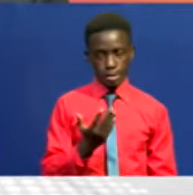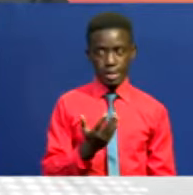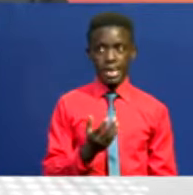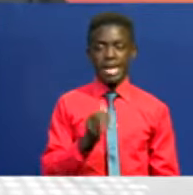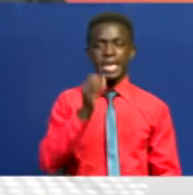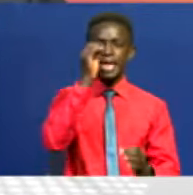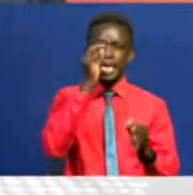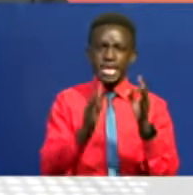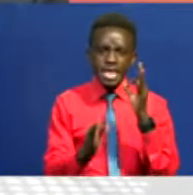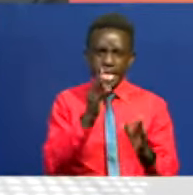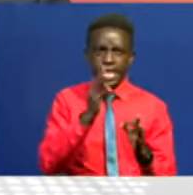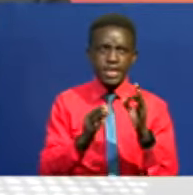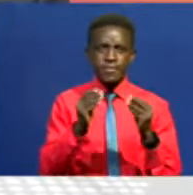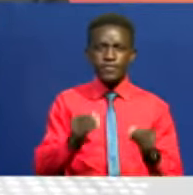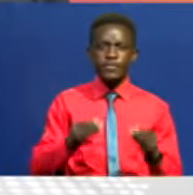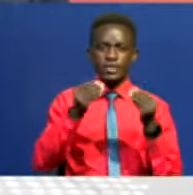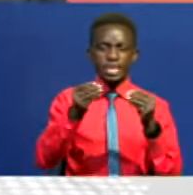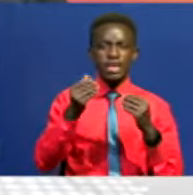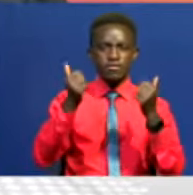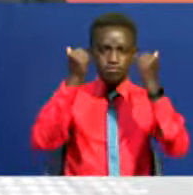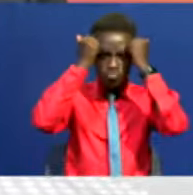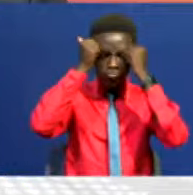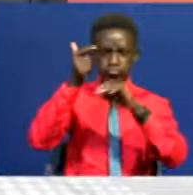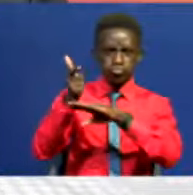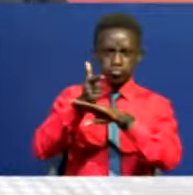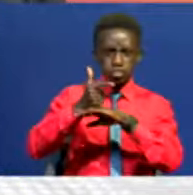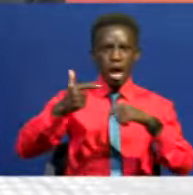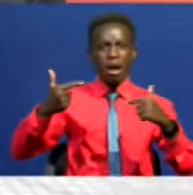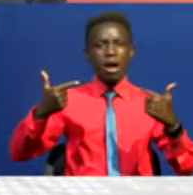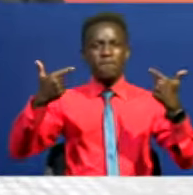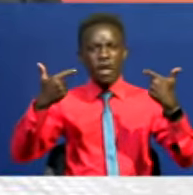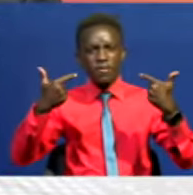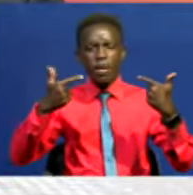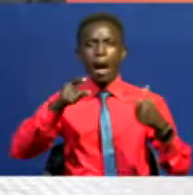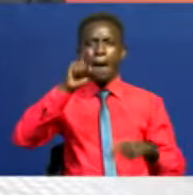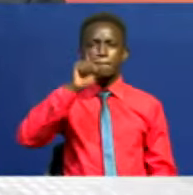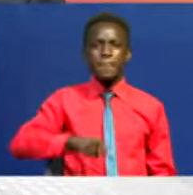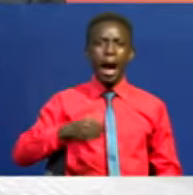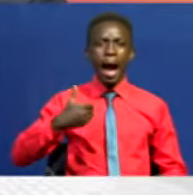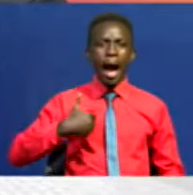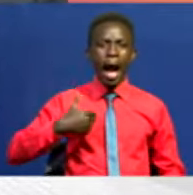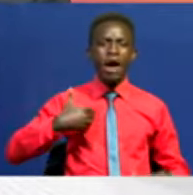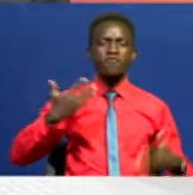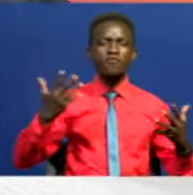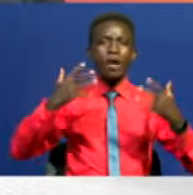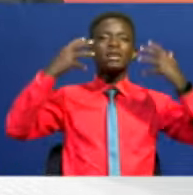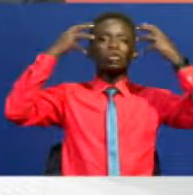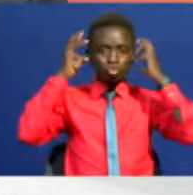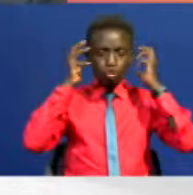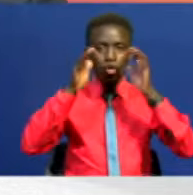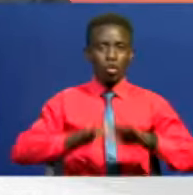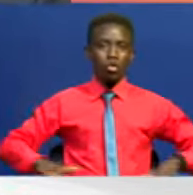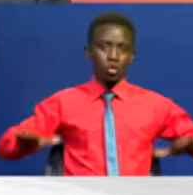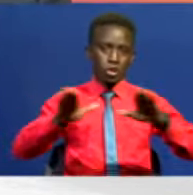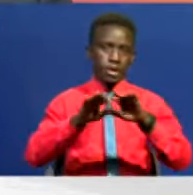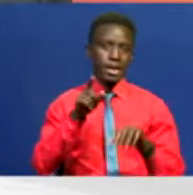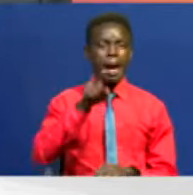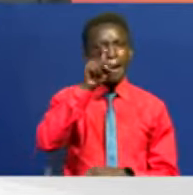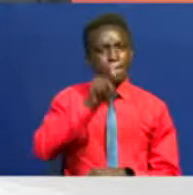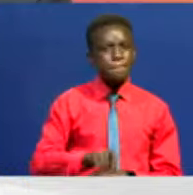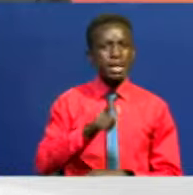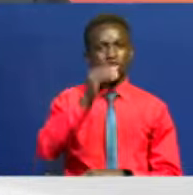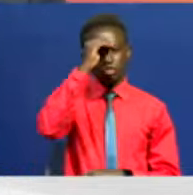shule ambayo inapeana maybe journalism, mm-hmm, lazima kuwe na studio. Kwa hivyo ni muhimu kwamba hao wanafunzi watembelee